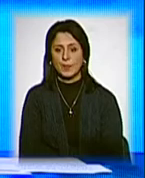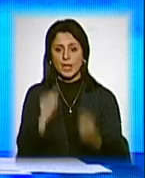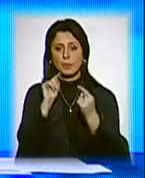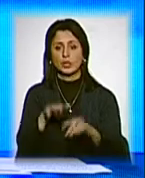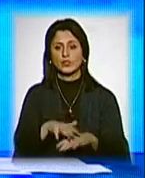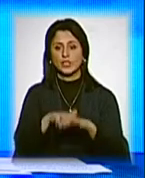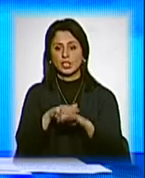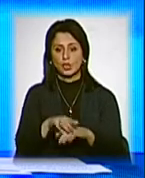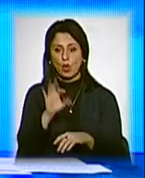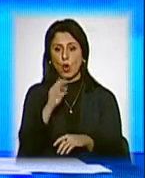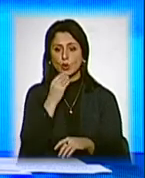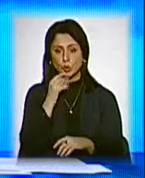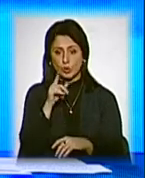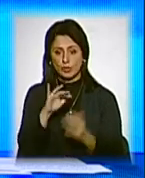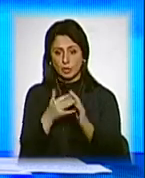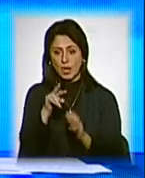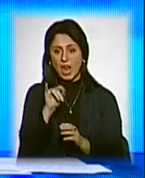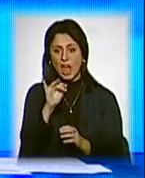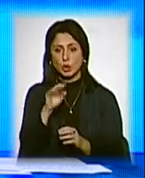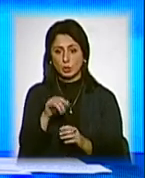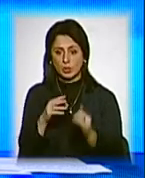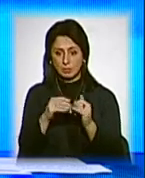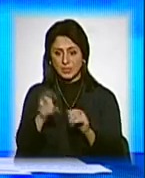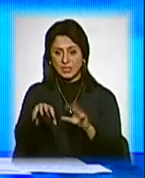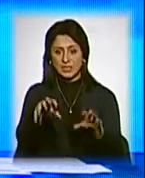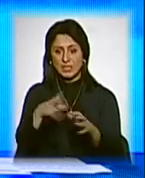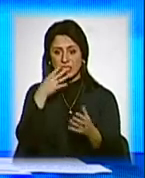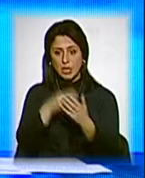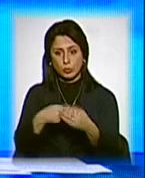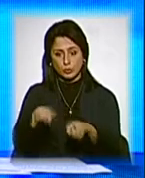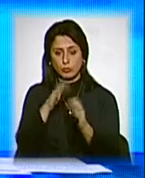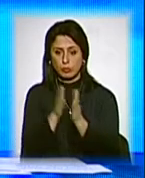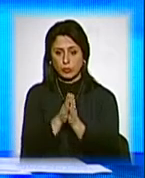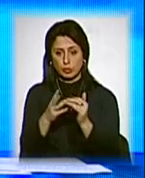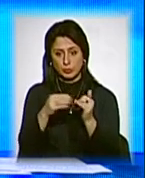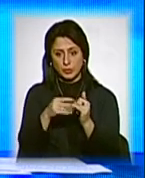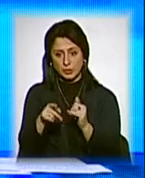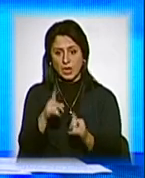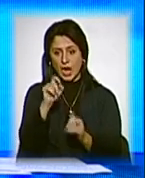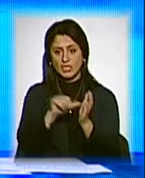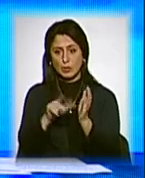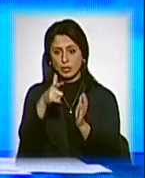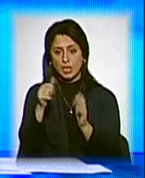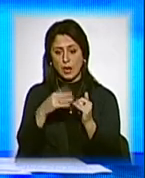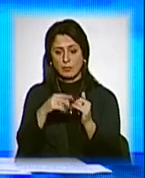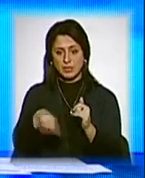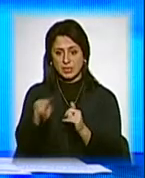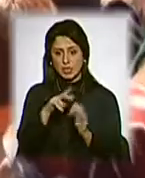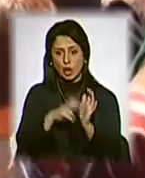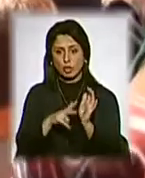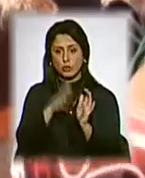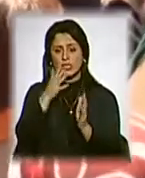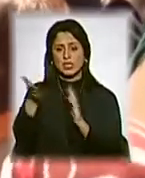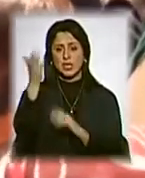საპროტესტო აქცია ოზურგეთში სოფელ ლაითურის მოსახლეობა მიწის ნაკვეთების საკუთრებაში გადაცემას ითხოვს. სადავო 160 ჰექტარი მიწის ნაკვეთი